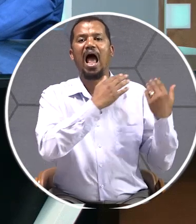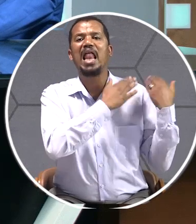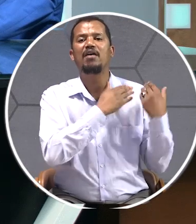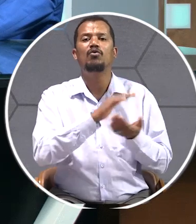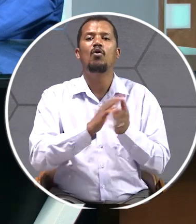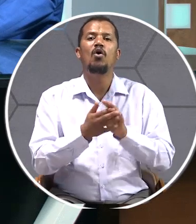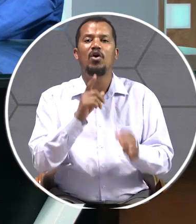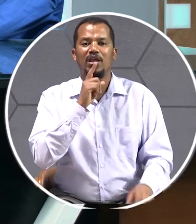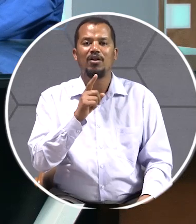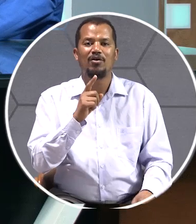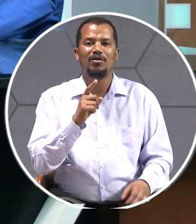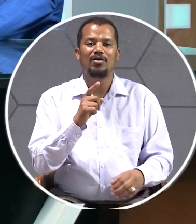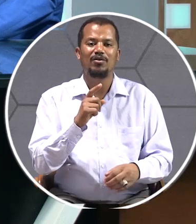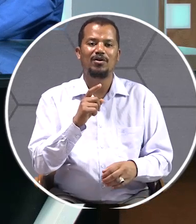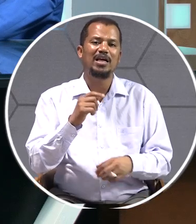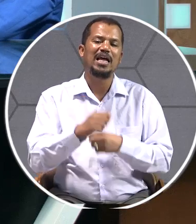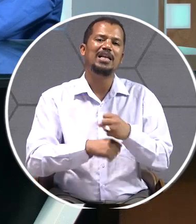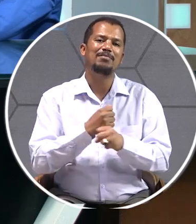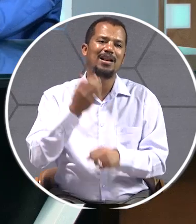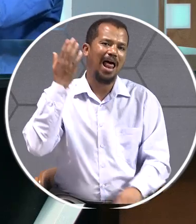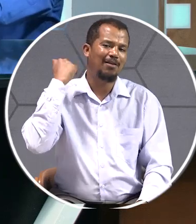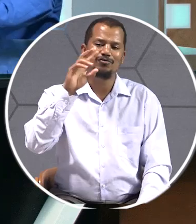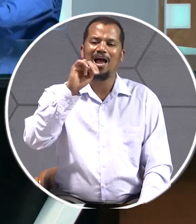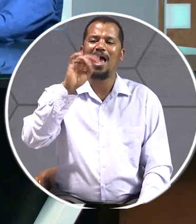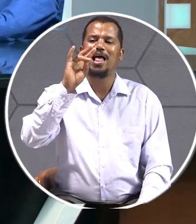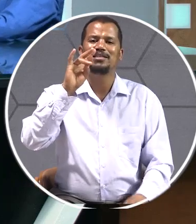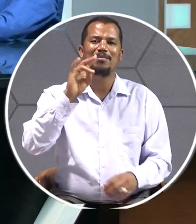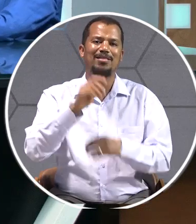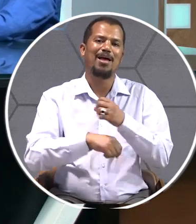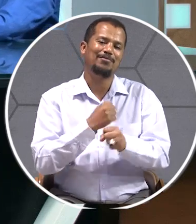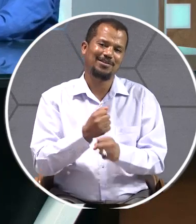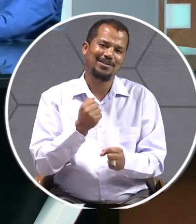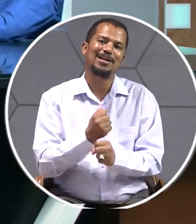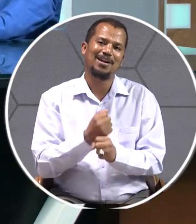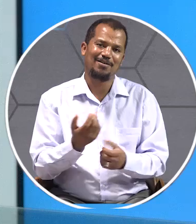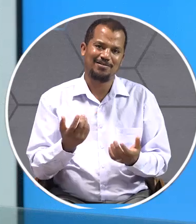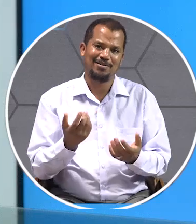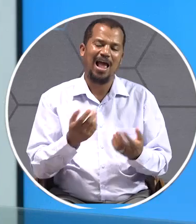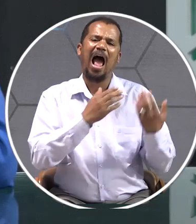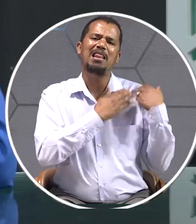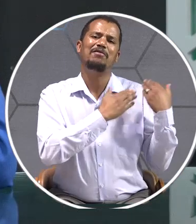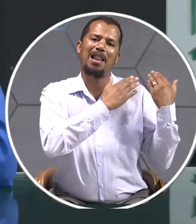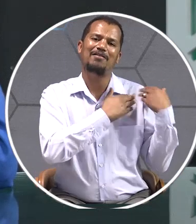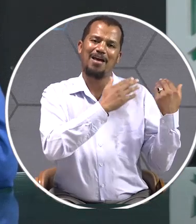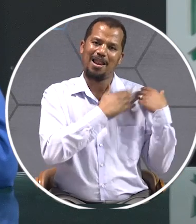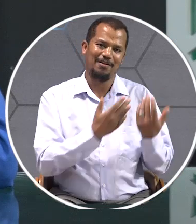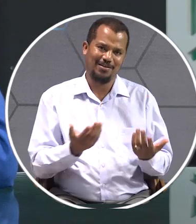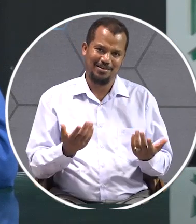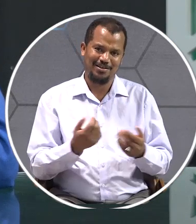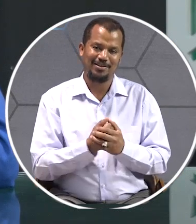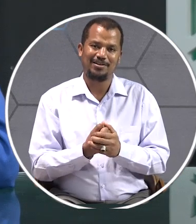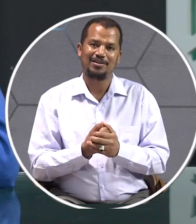ነው እድሜን ላለፉት ዝም ብሎ እያመጣ ኃላፊ ቦታ ያስቀምጣል። ኃላፊ ቦታ ነው እና ኮሌጎቼ ጋር